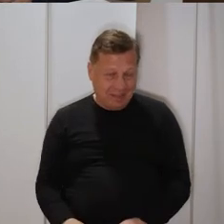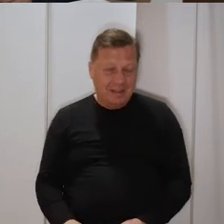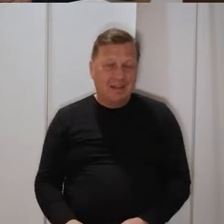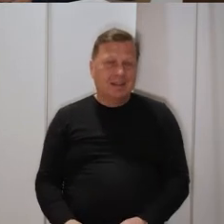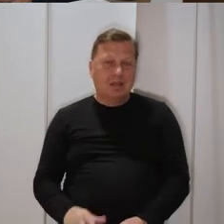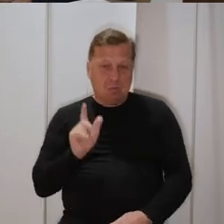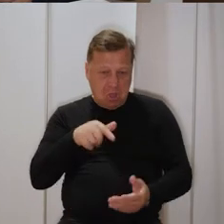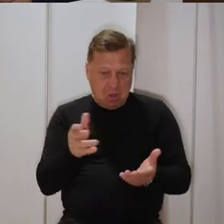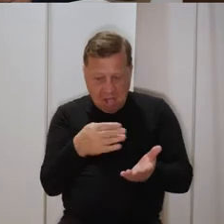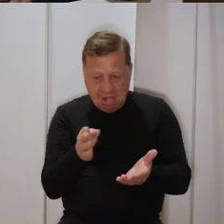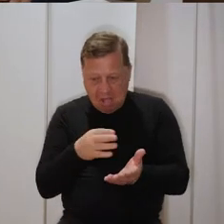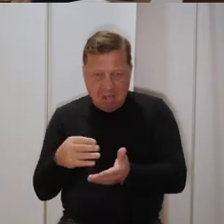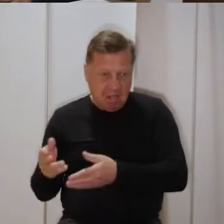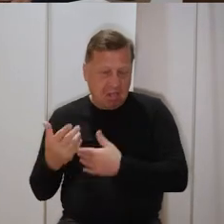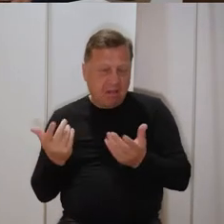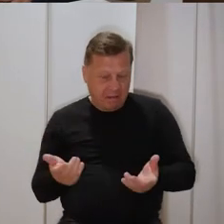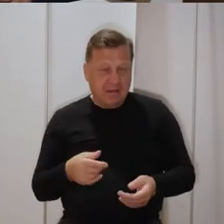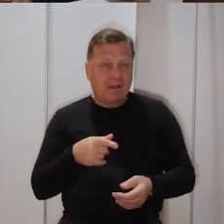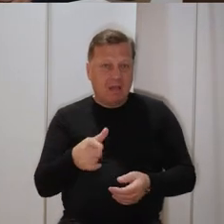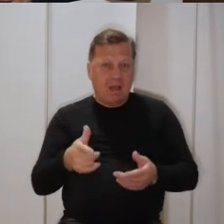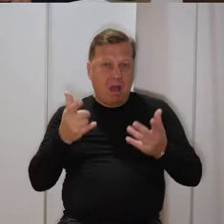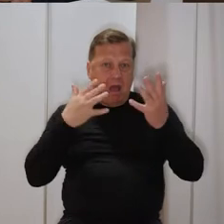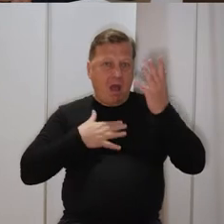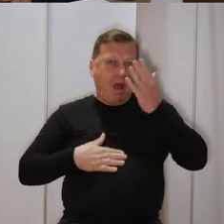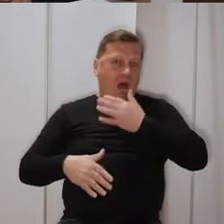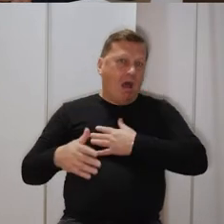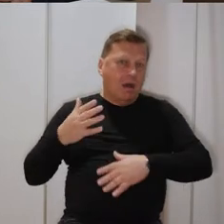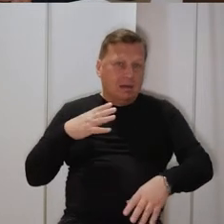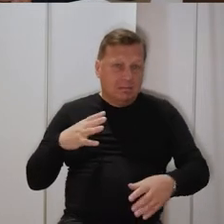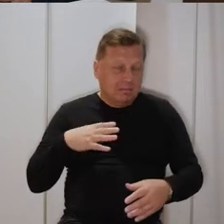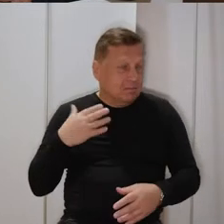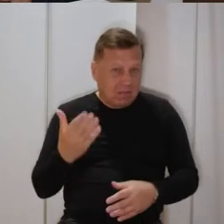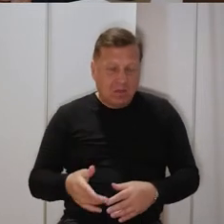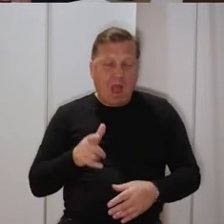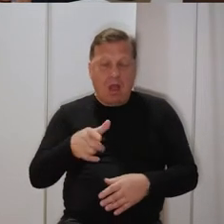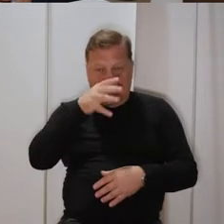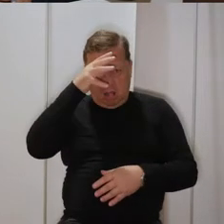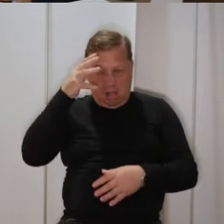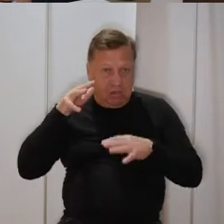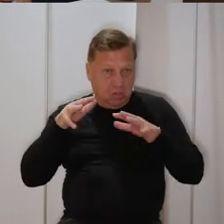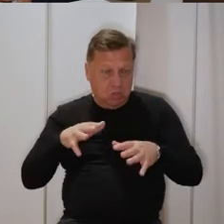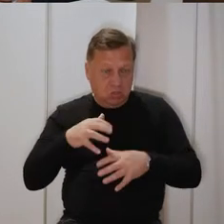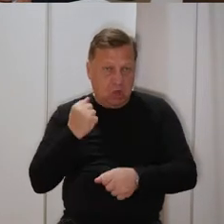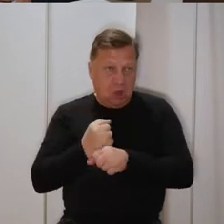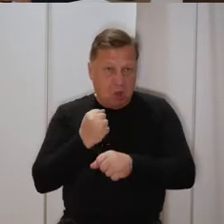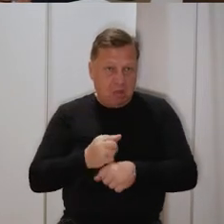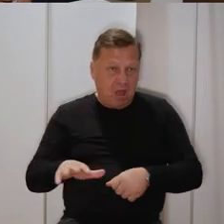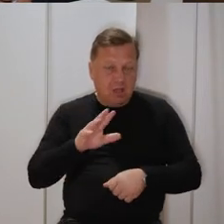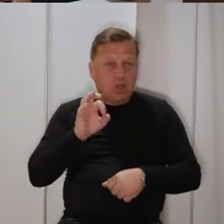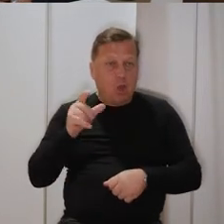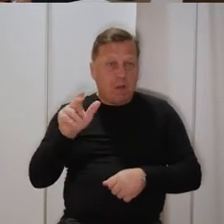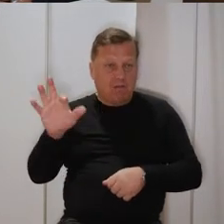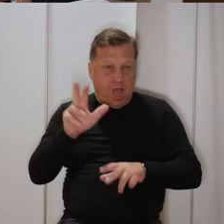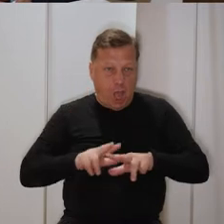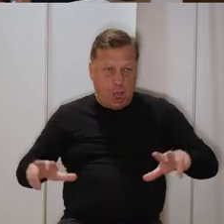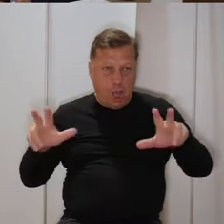możecie tam przeglądać. I to była raz, że ogromna radość, dwa, że mnóstwo roboty, w którą była zaangażowana cała rodzina Tomka w pewnym